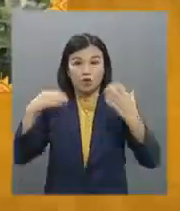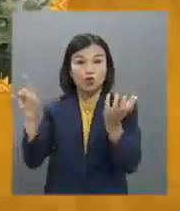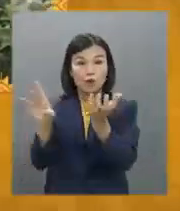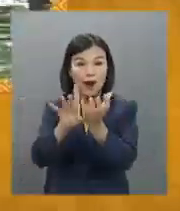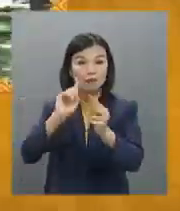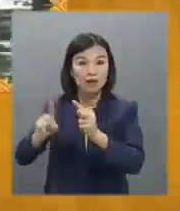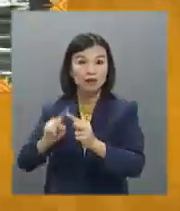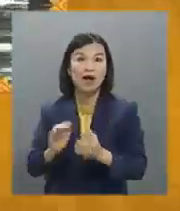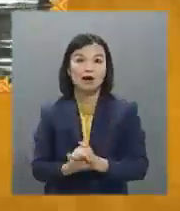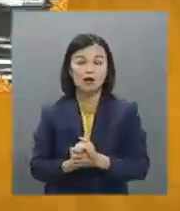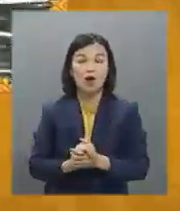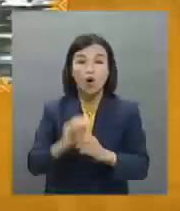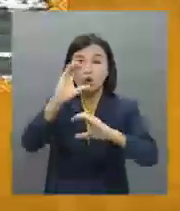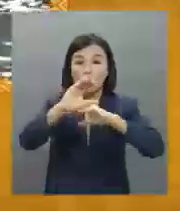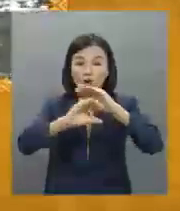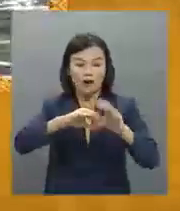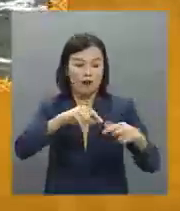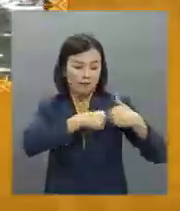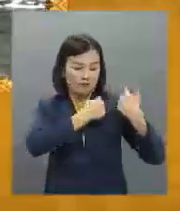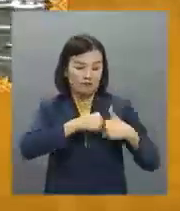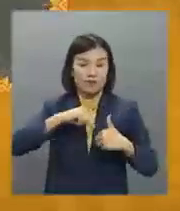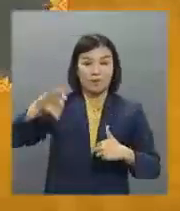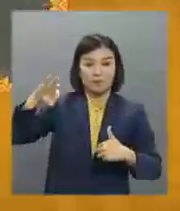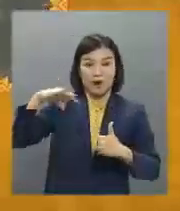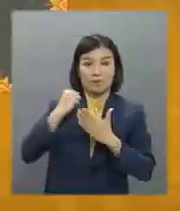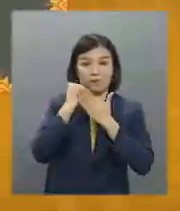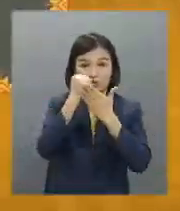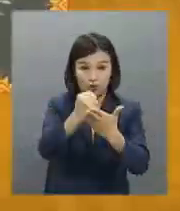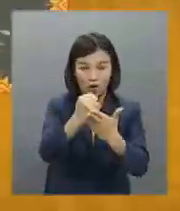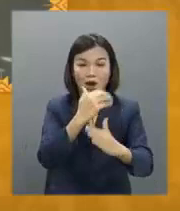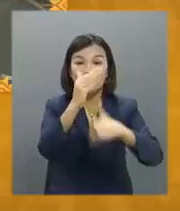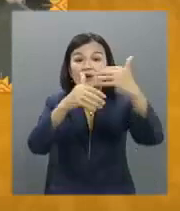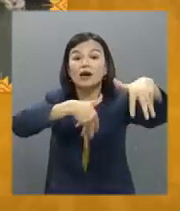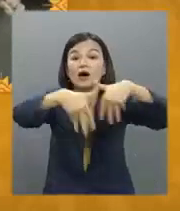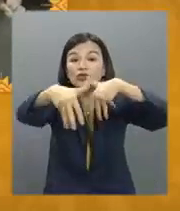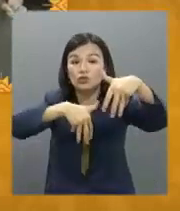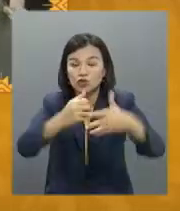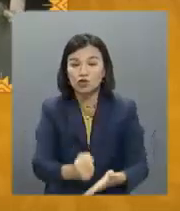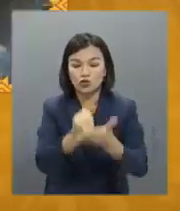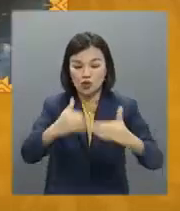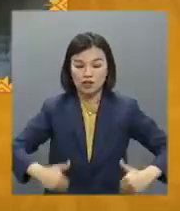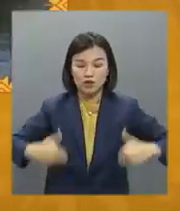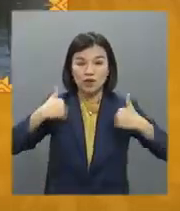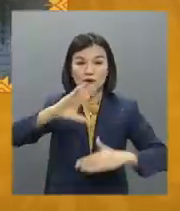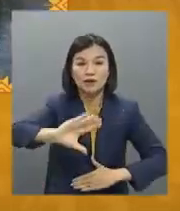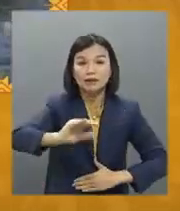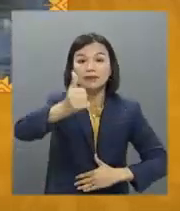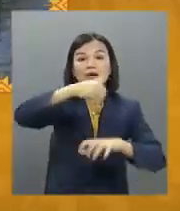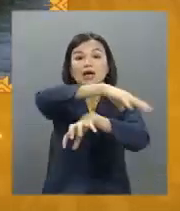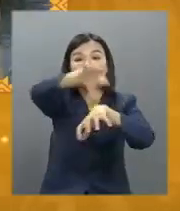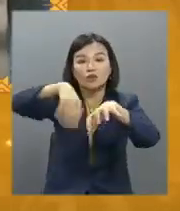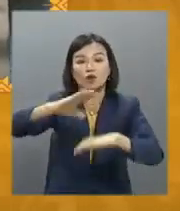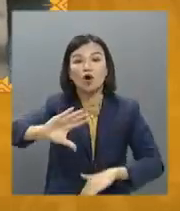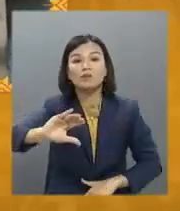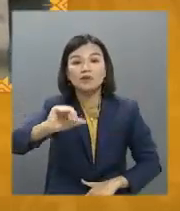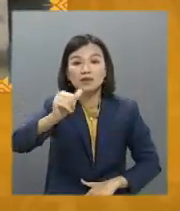อมกับคุณภาพชีวิตโครงการจิตอาสาพระราชทานได้พัฒนาท้องถิ่นแต่ละชุมชนเพื่อให้ประชาชนมีคุณภ